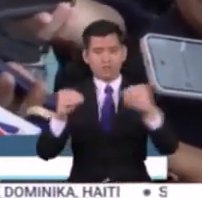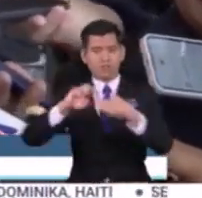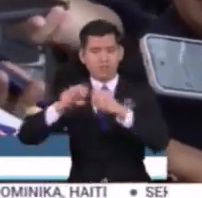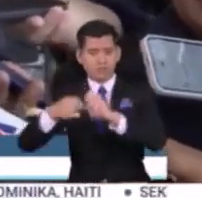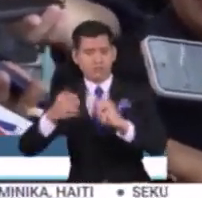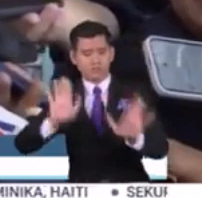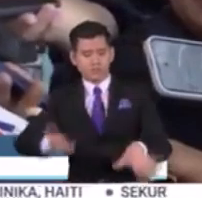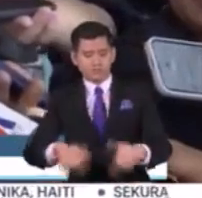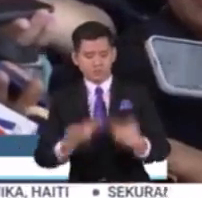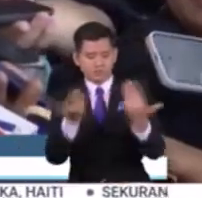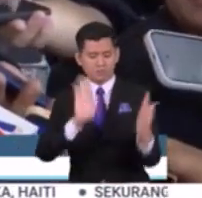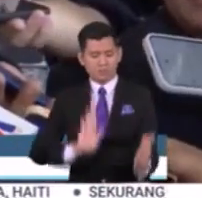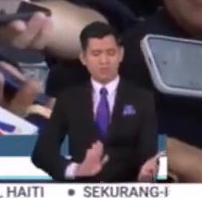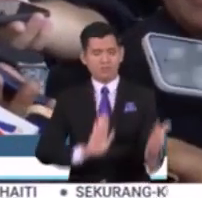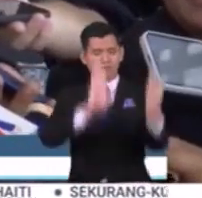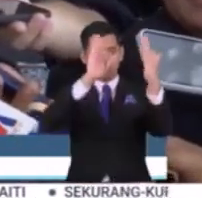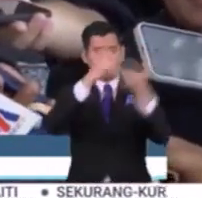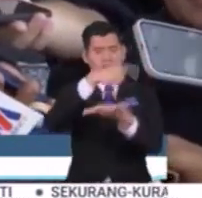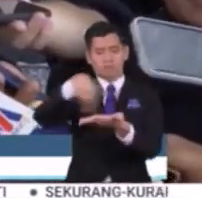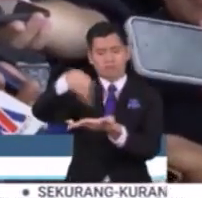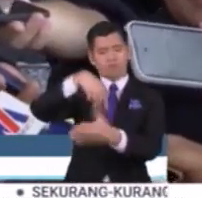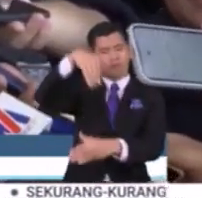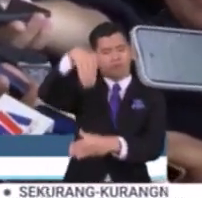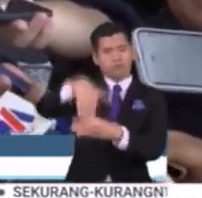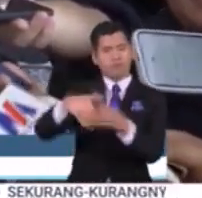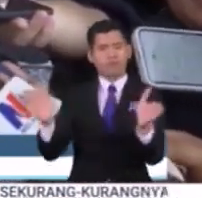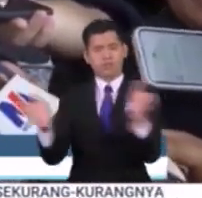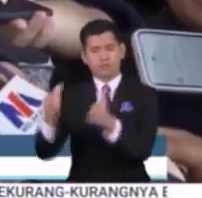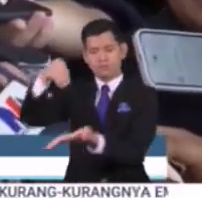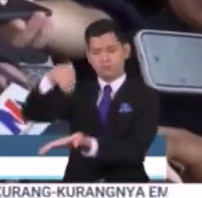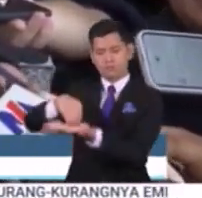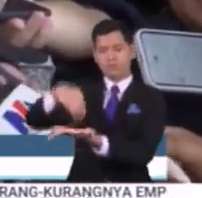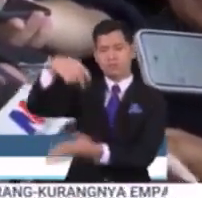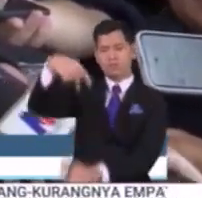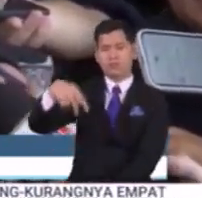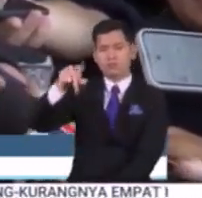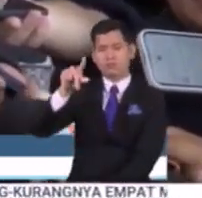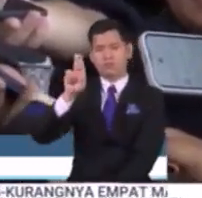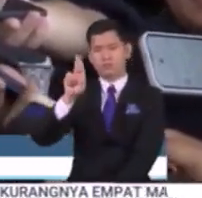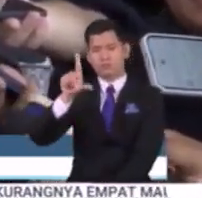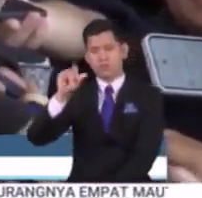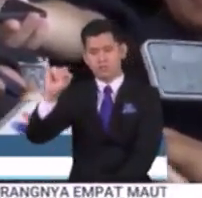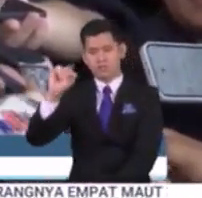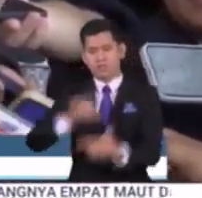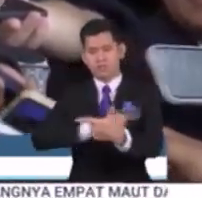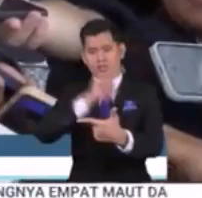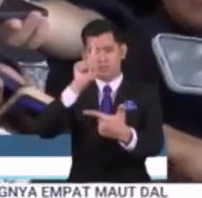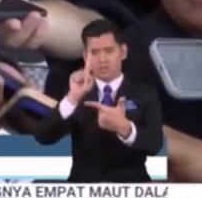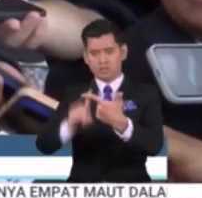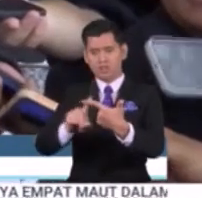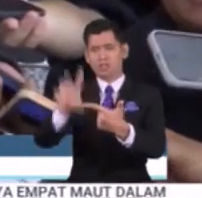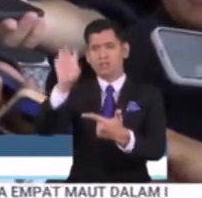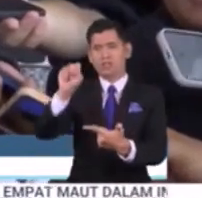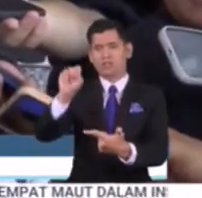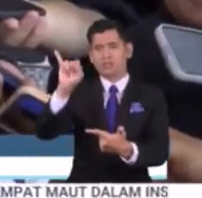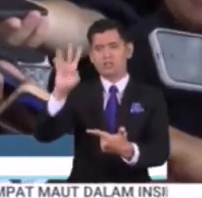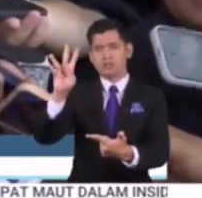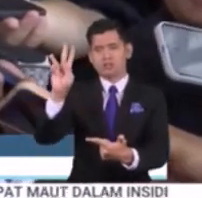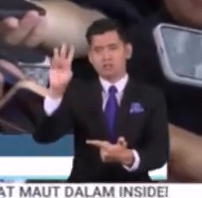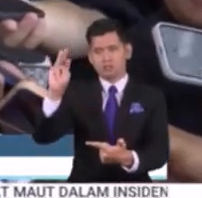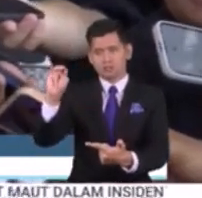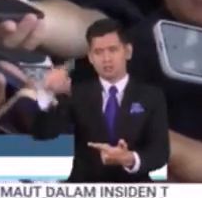menghadapi pilihan raya kecil ini di Pulai, di Parlimen Pulai dan juga Simpang